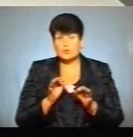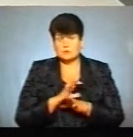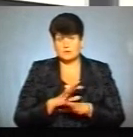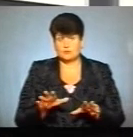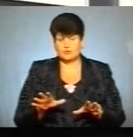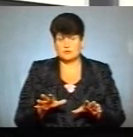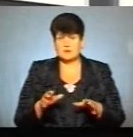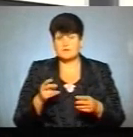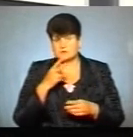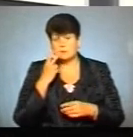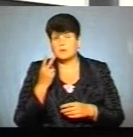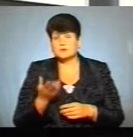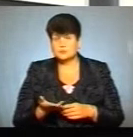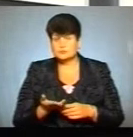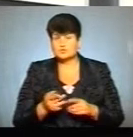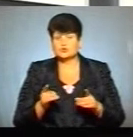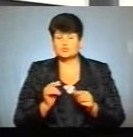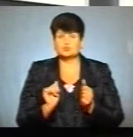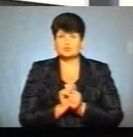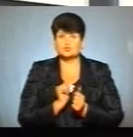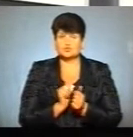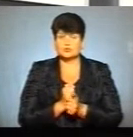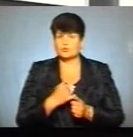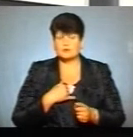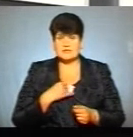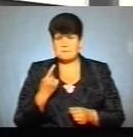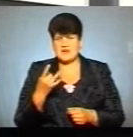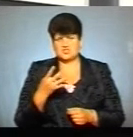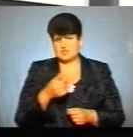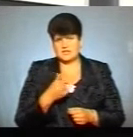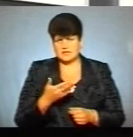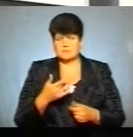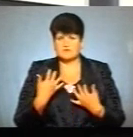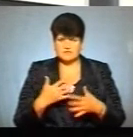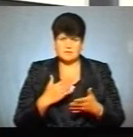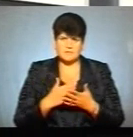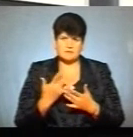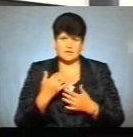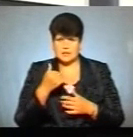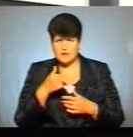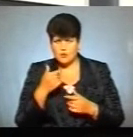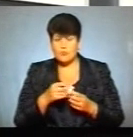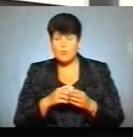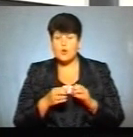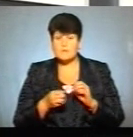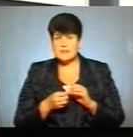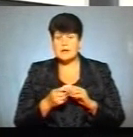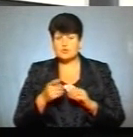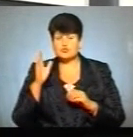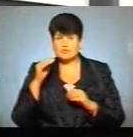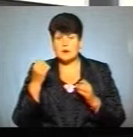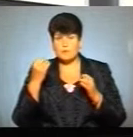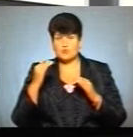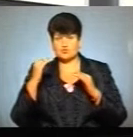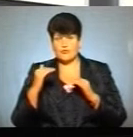Але ви вже бачите, що посуха в нас не перший рік, і ми вже маємо декілька останніх років таку проблему, що вода просто